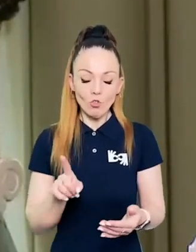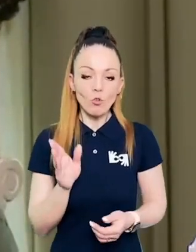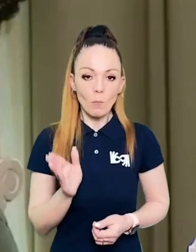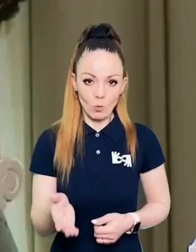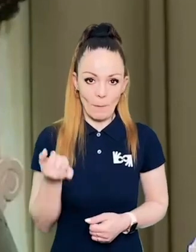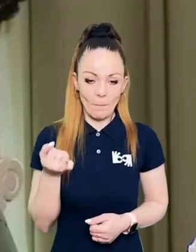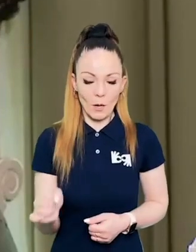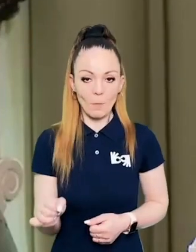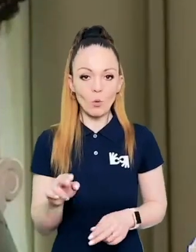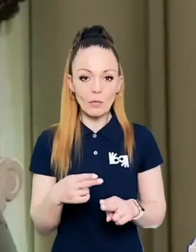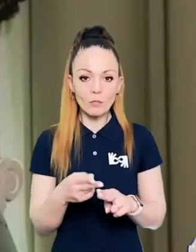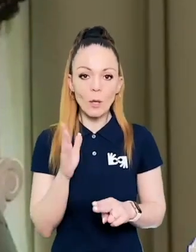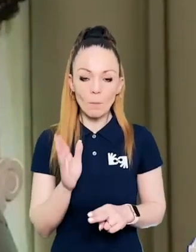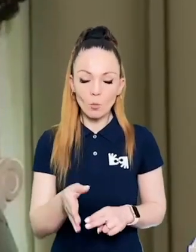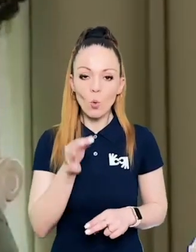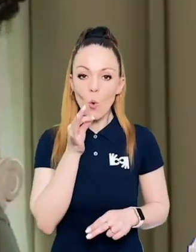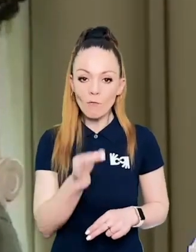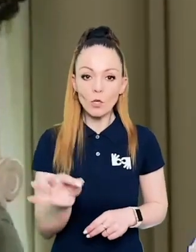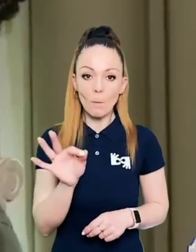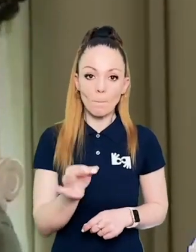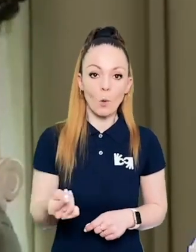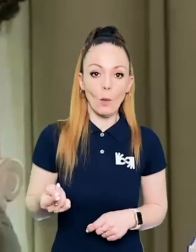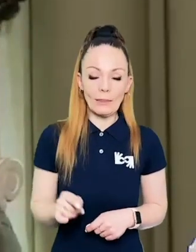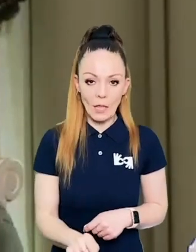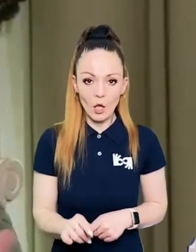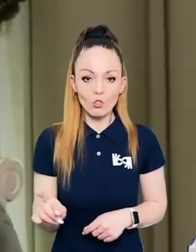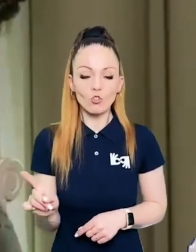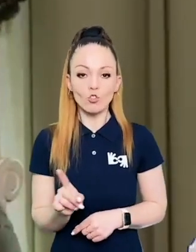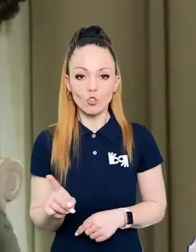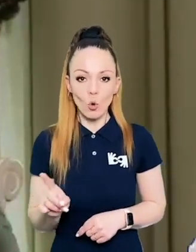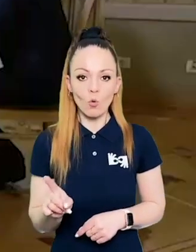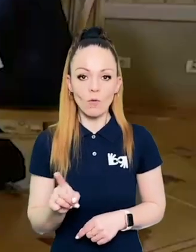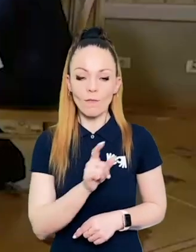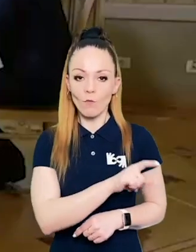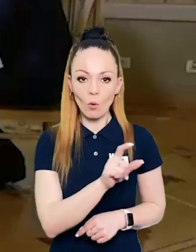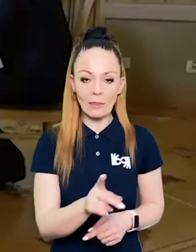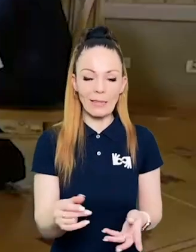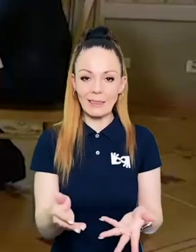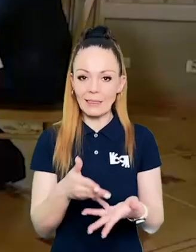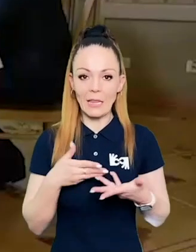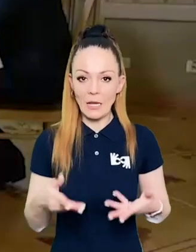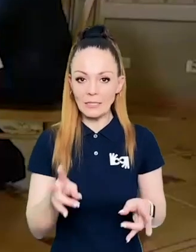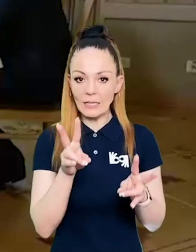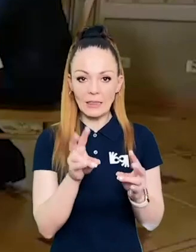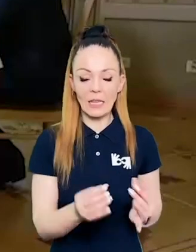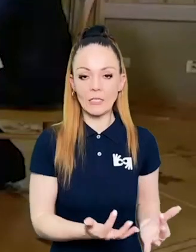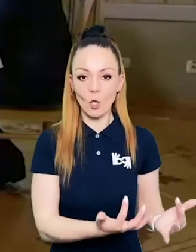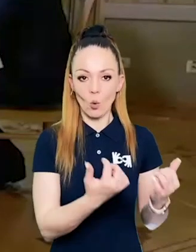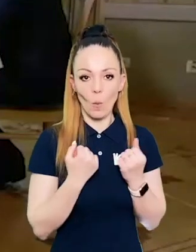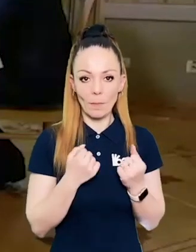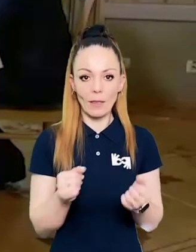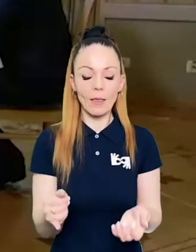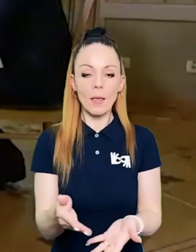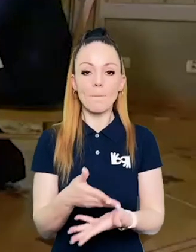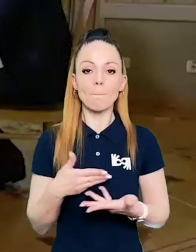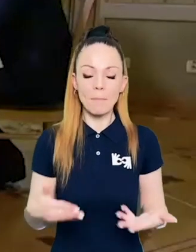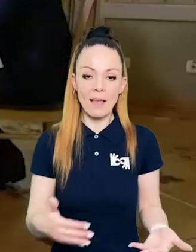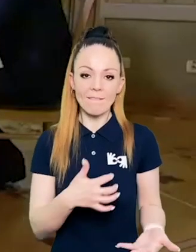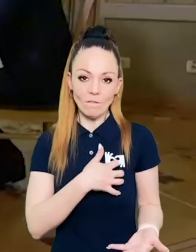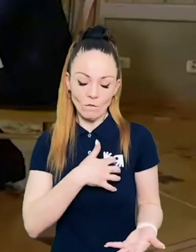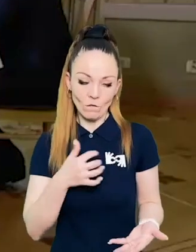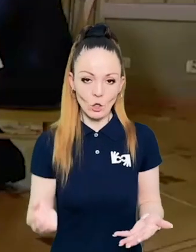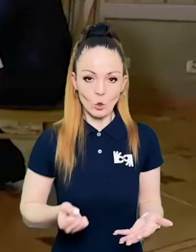Я впевнений, що буде перемога. Це буде говорити про те, що вони нас не захопили, і